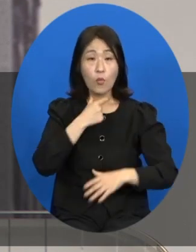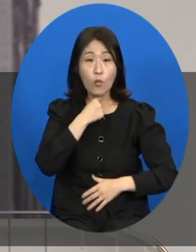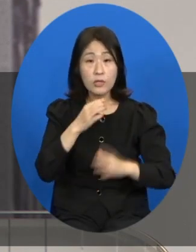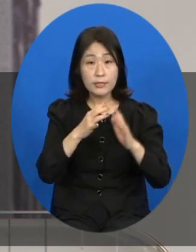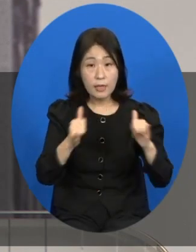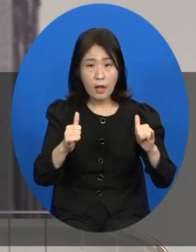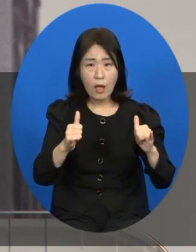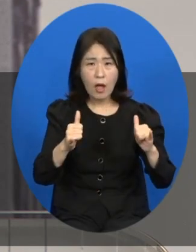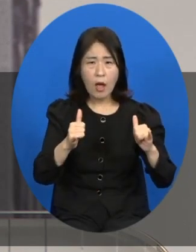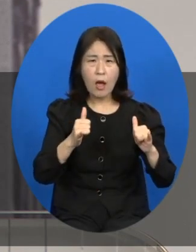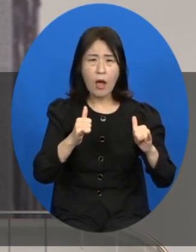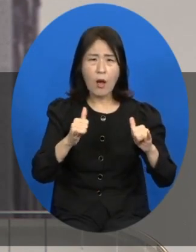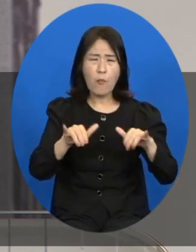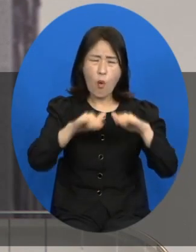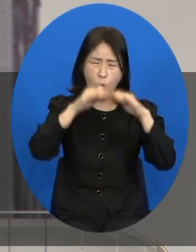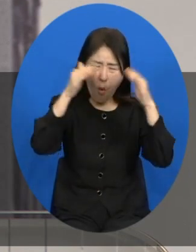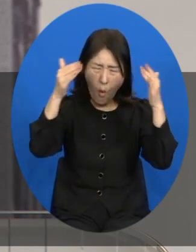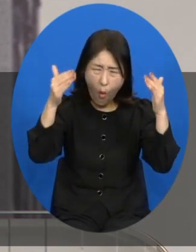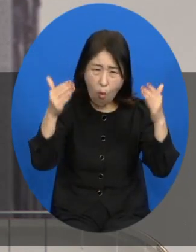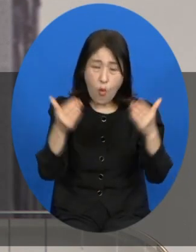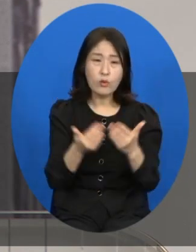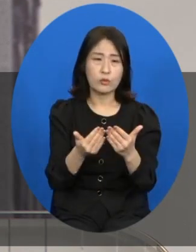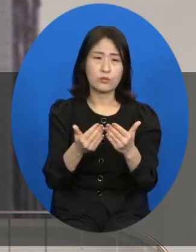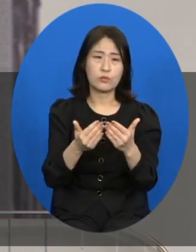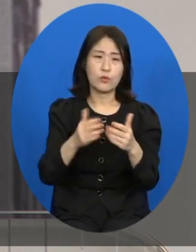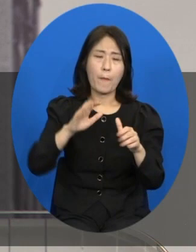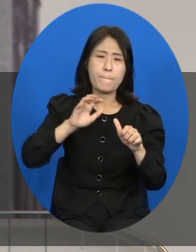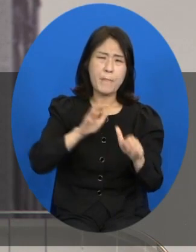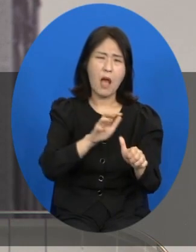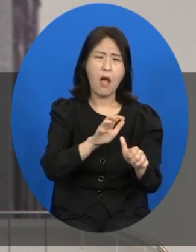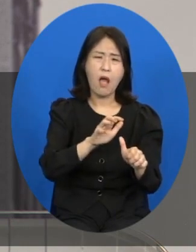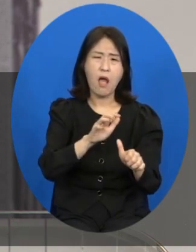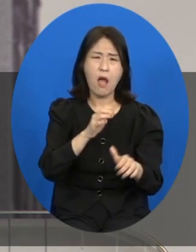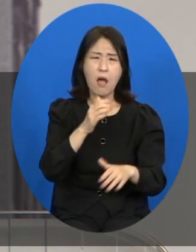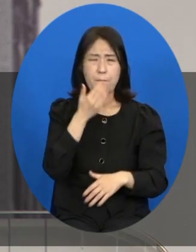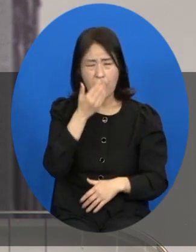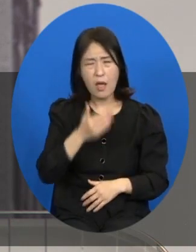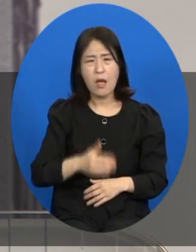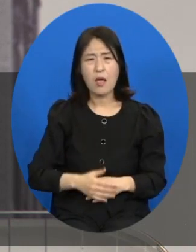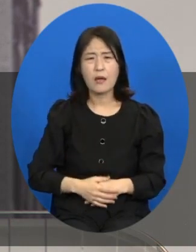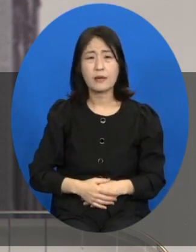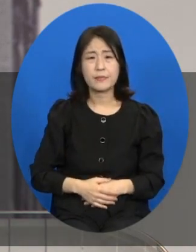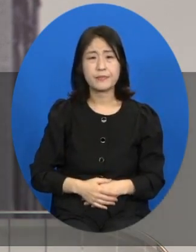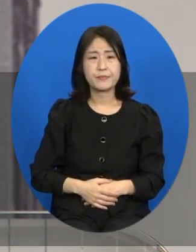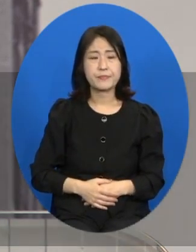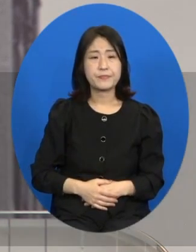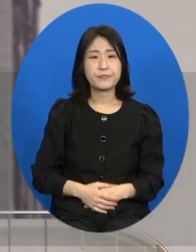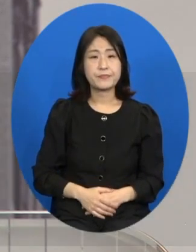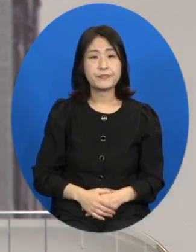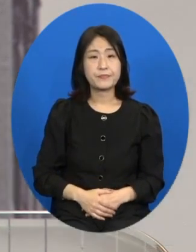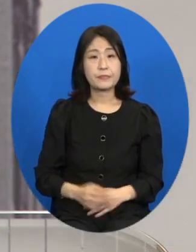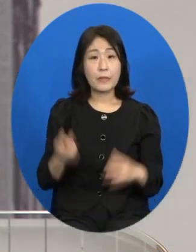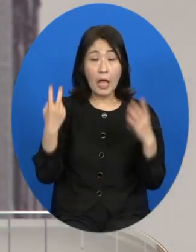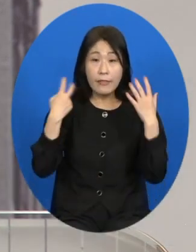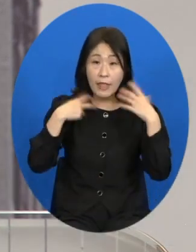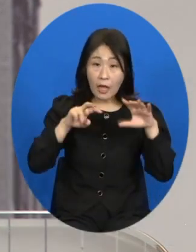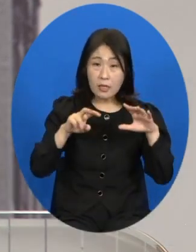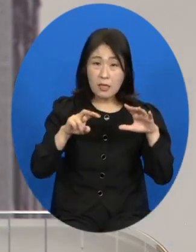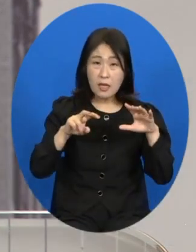모두의 모두가를 는다는 것니다 그니까가 다지만